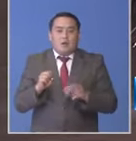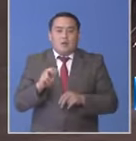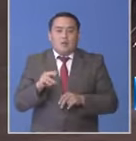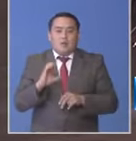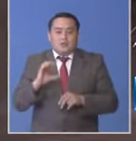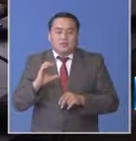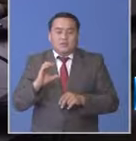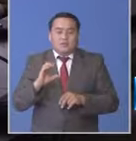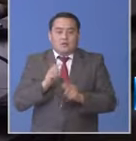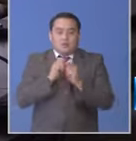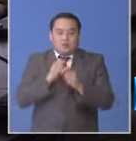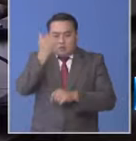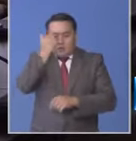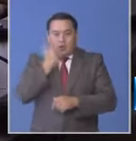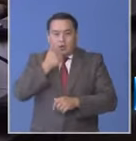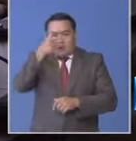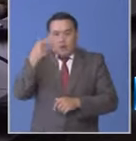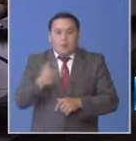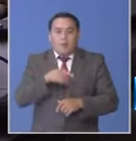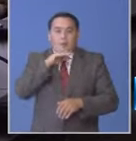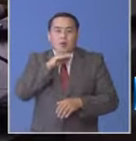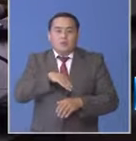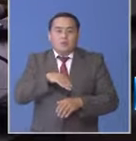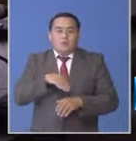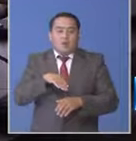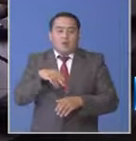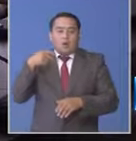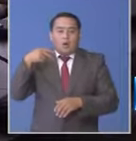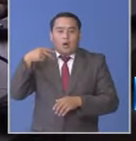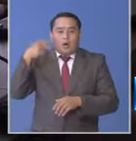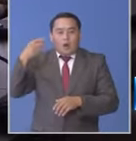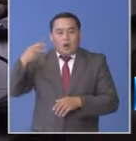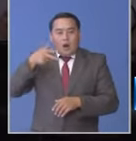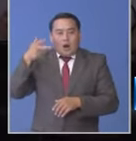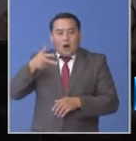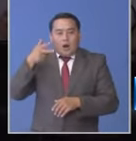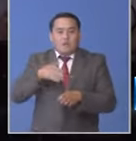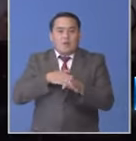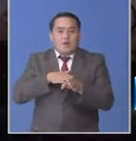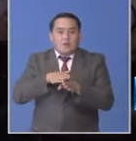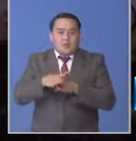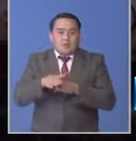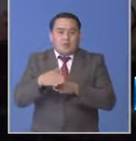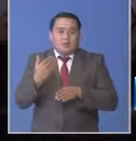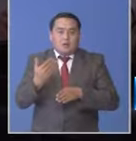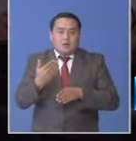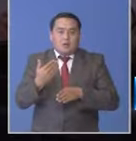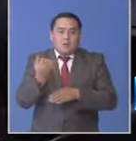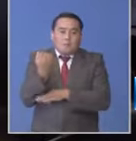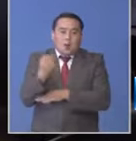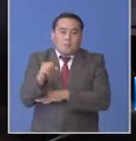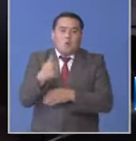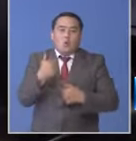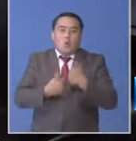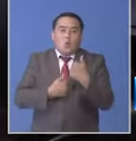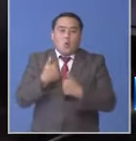Мынбаева. Ему вручили благодарственное письмо и профессиональную камеру для дальнейшего развития реализации на данном поприще. По словам победителя